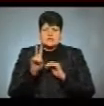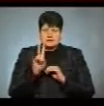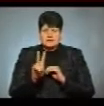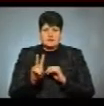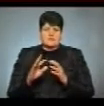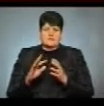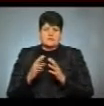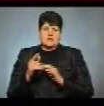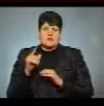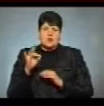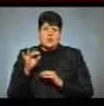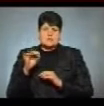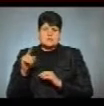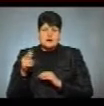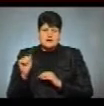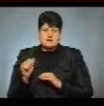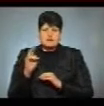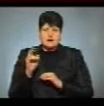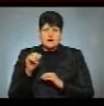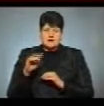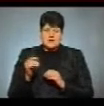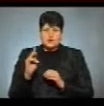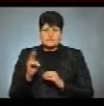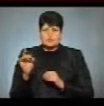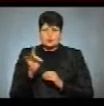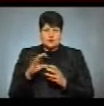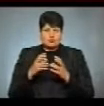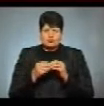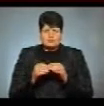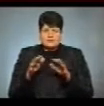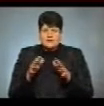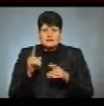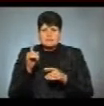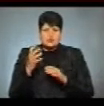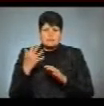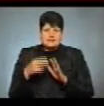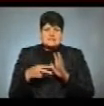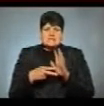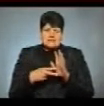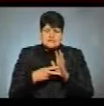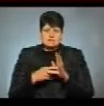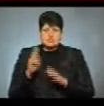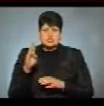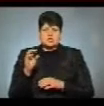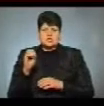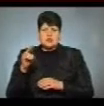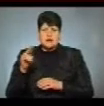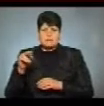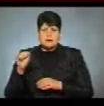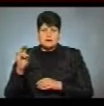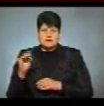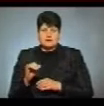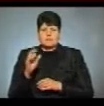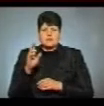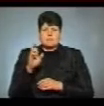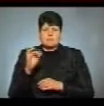Кальне. У Козівському районі суму збитків не визначили. Підтоплені 157 обійстя в селах Щепанів, Бишки, Конюхи,